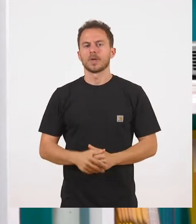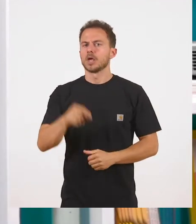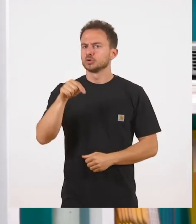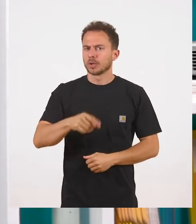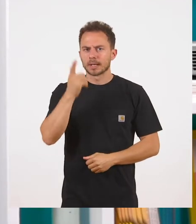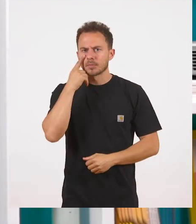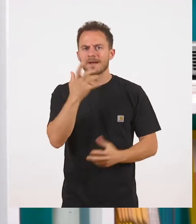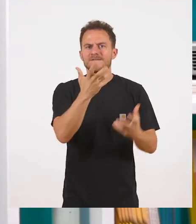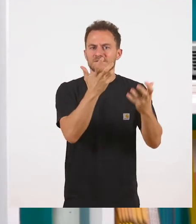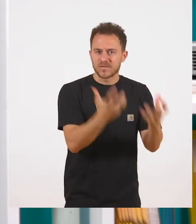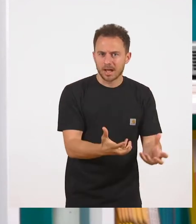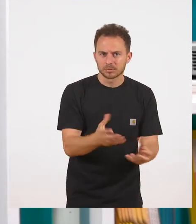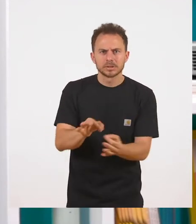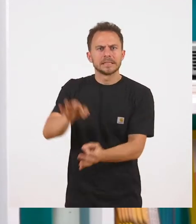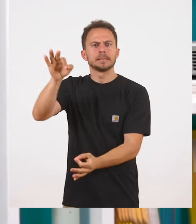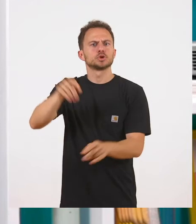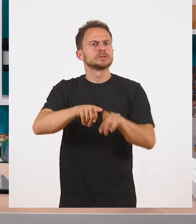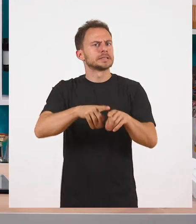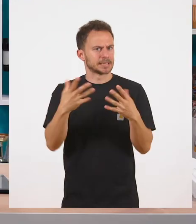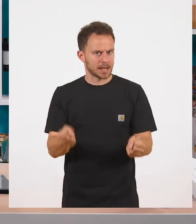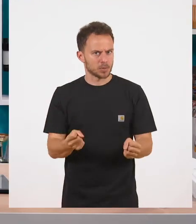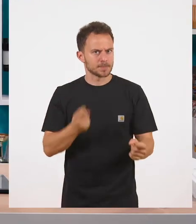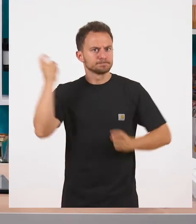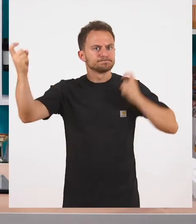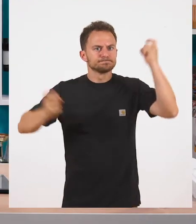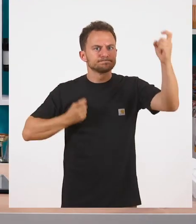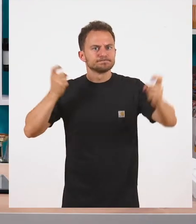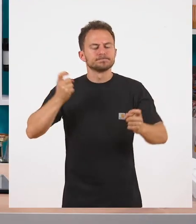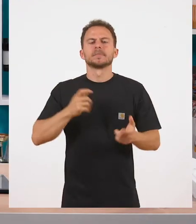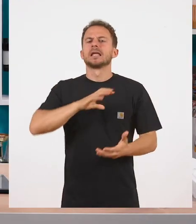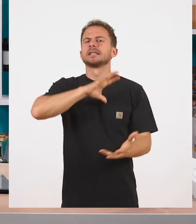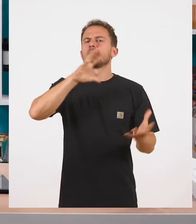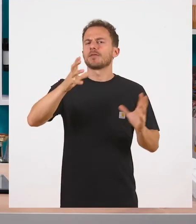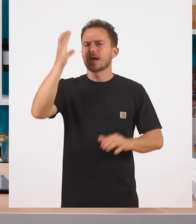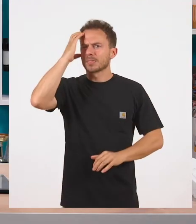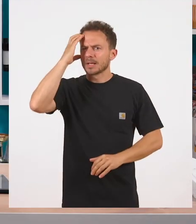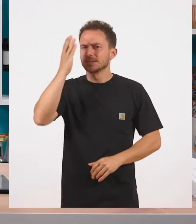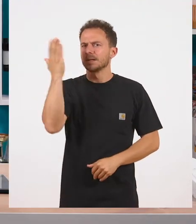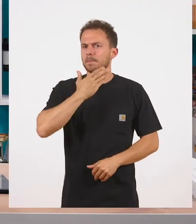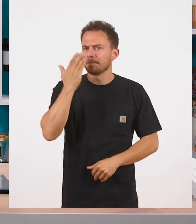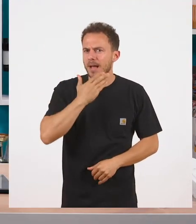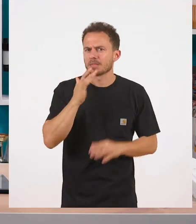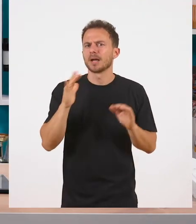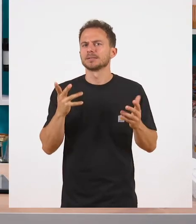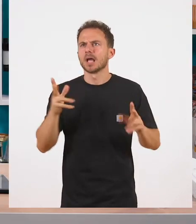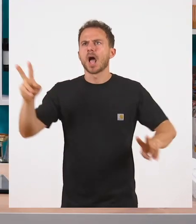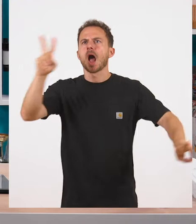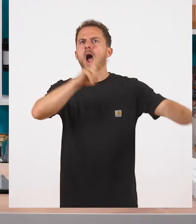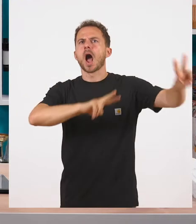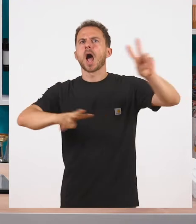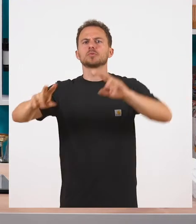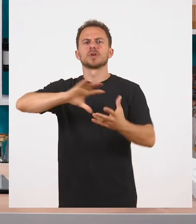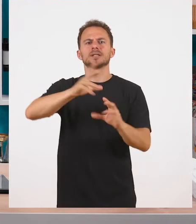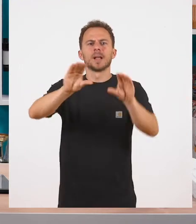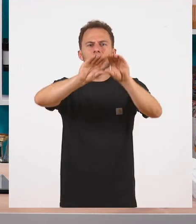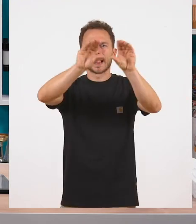το υψόμετρο τώρα. Τι συμβαίνει? Σε ένα άλλο μάθημα γεωγραφίας που μιλάγαμε για την αραιή και την πυκνή ατμόσφαιρα, που λέγαμε